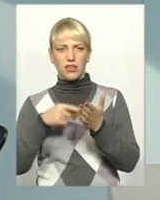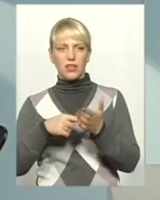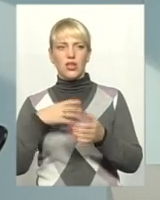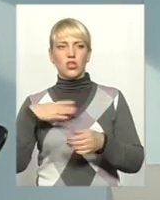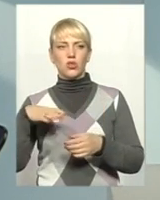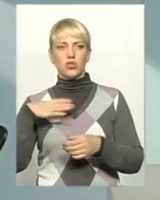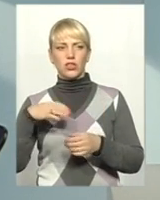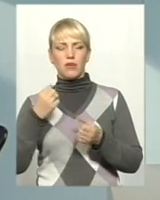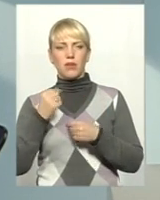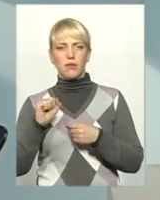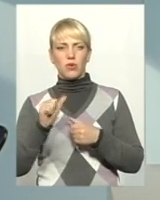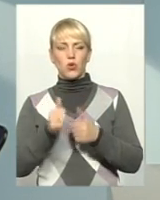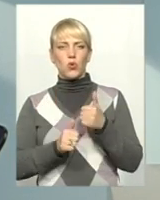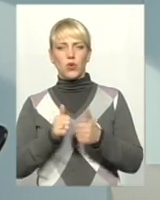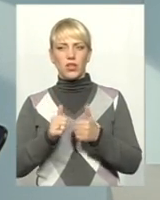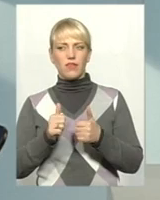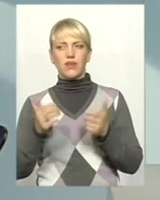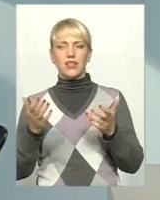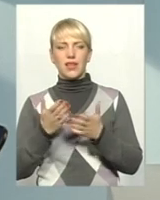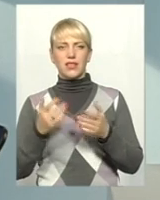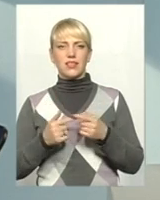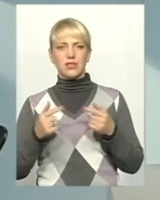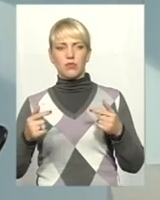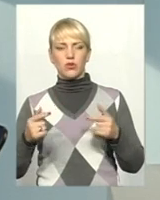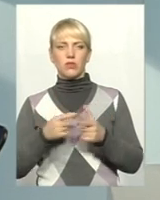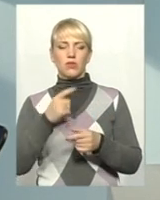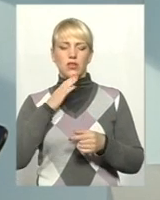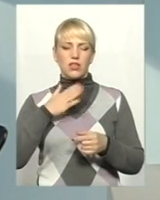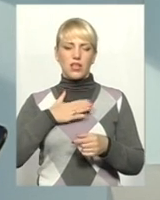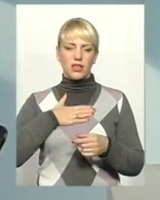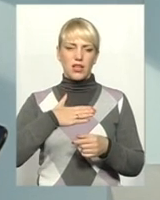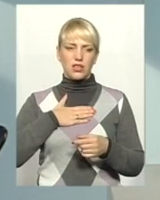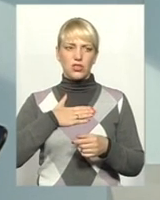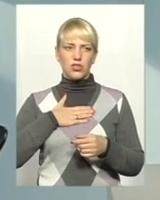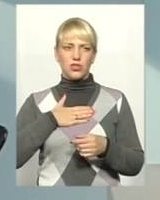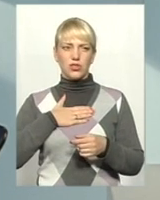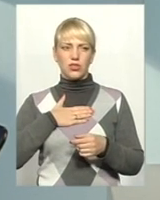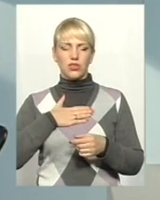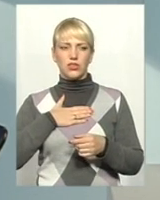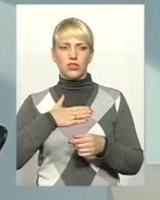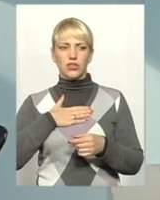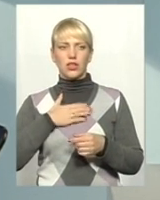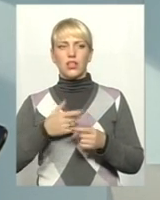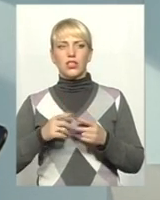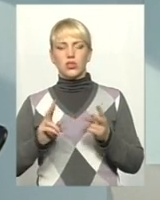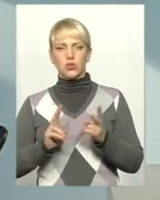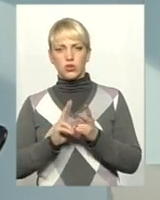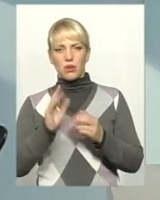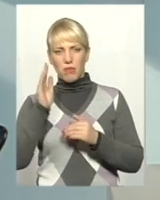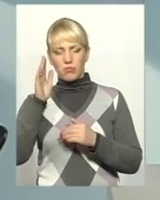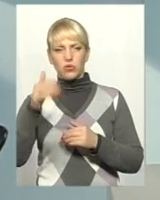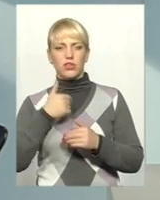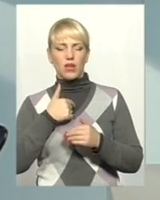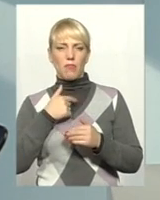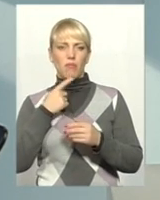дочекаємося переможця торгів, в якийсь спосіб, чи на нашій сторінці служби автомобільних доріг, чи на нашій майбутній зустрічі, я проінформую більш